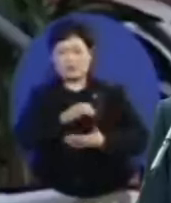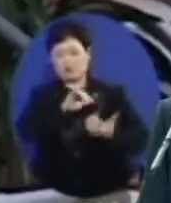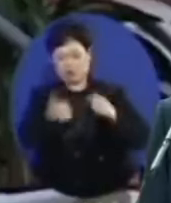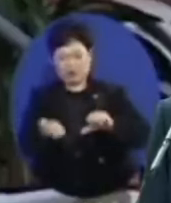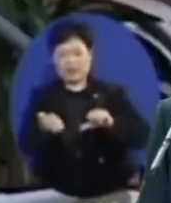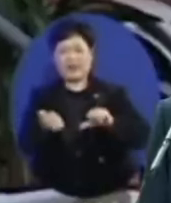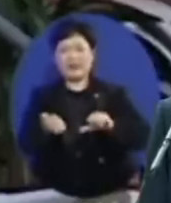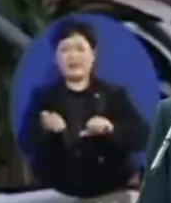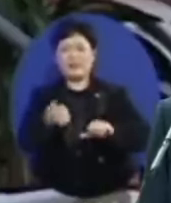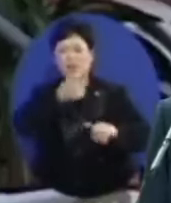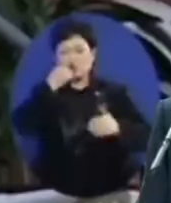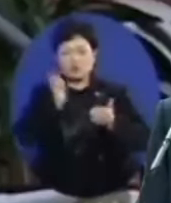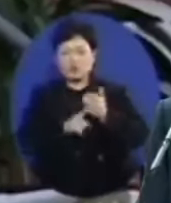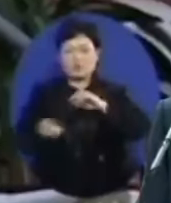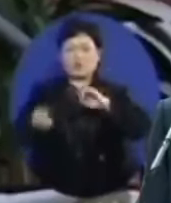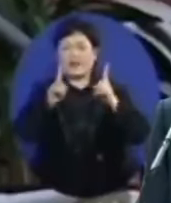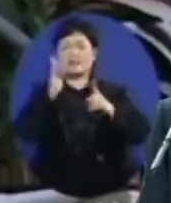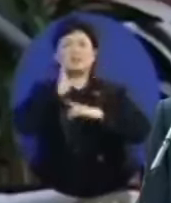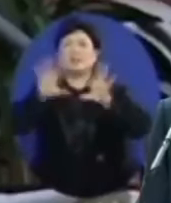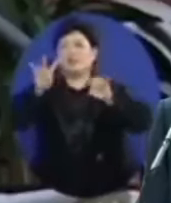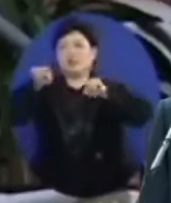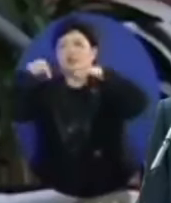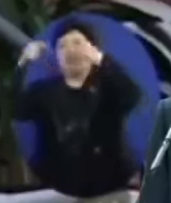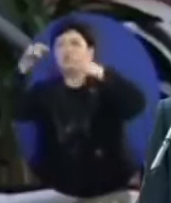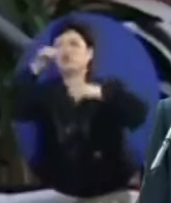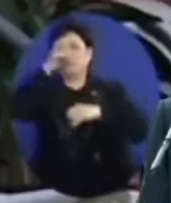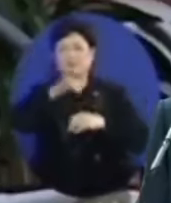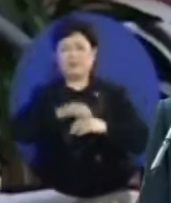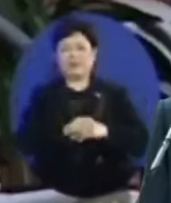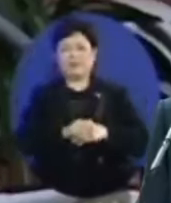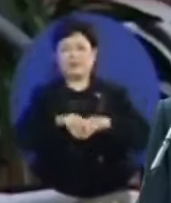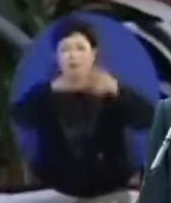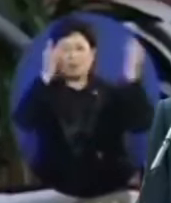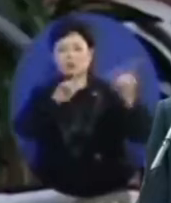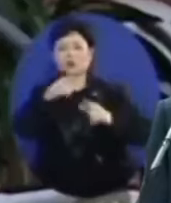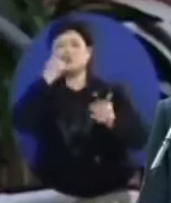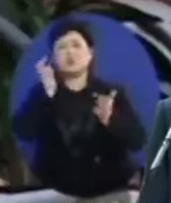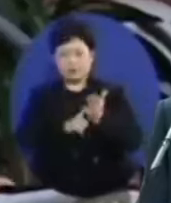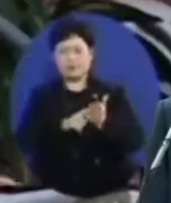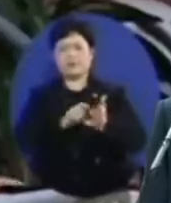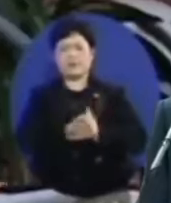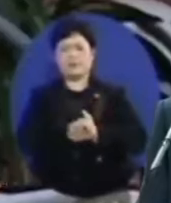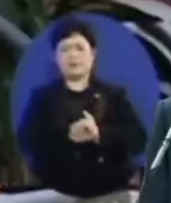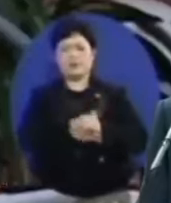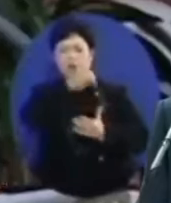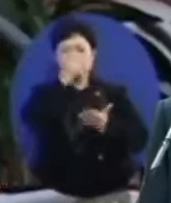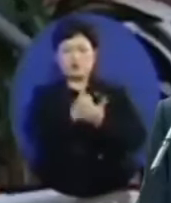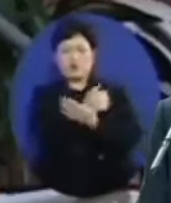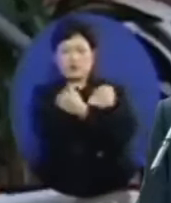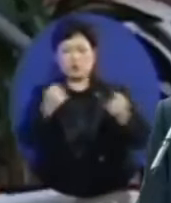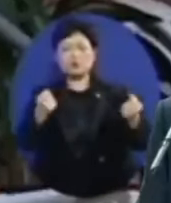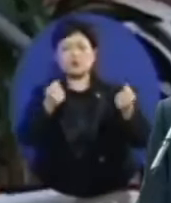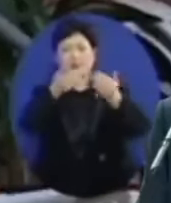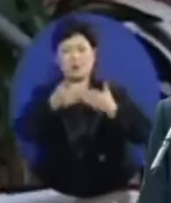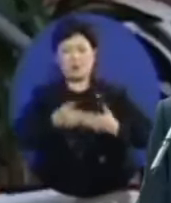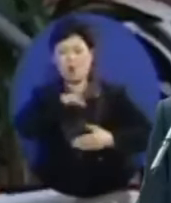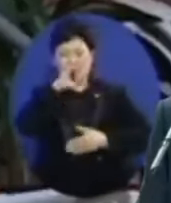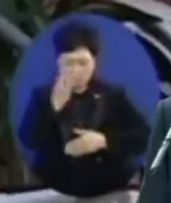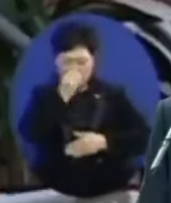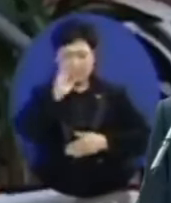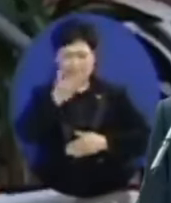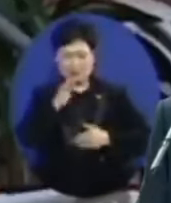죽었다가 쉽게 부활해서 천국에 갈 수 있는 것입니다. 모든 것이 쉽습니다. 죄 용서받고 거룩하게